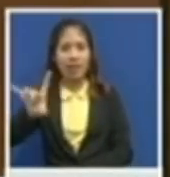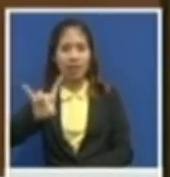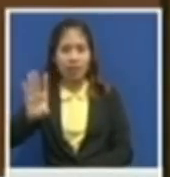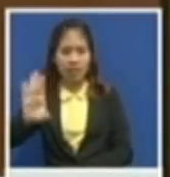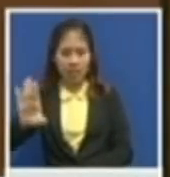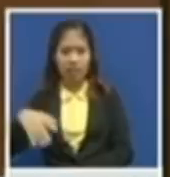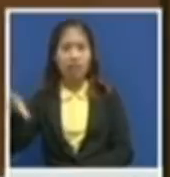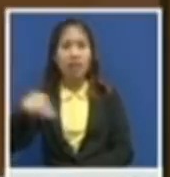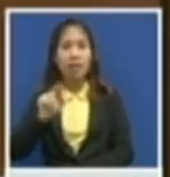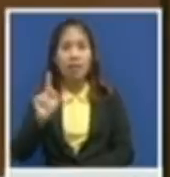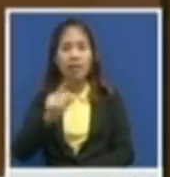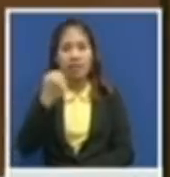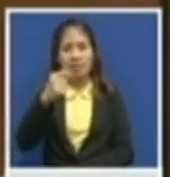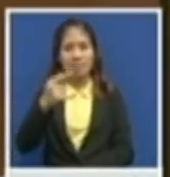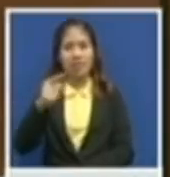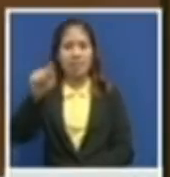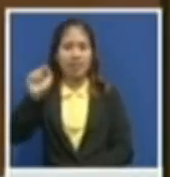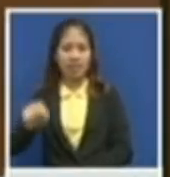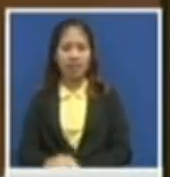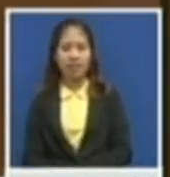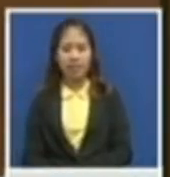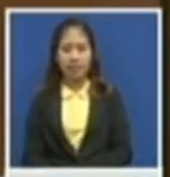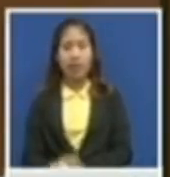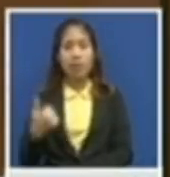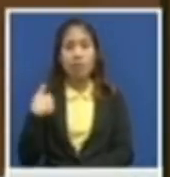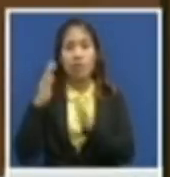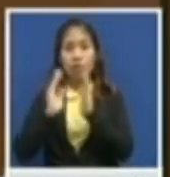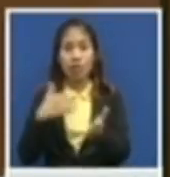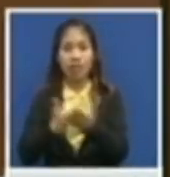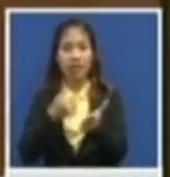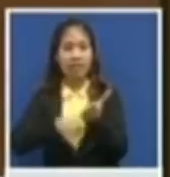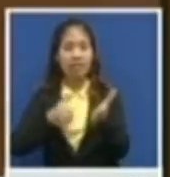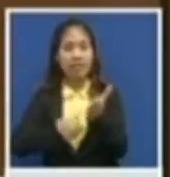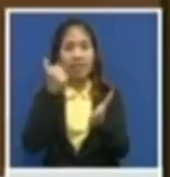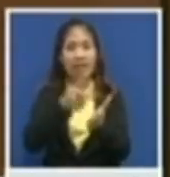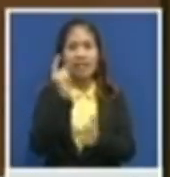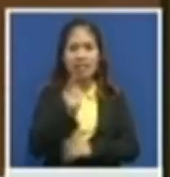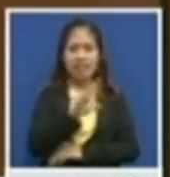3,315,804ได้มาแค่ 11% มีคนเสียจริงแค่